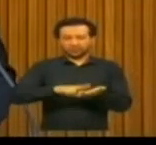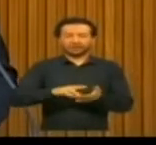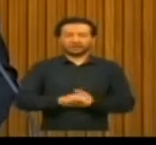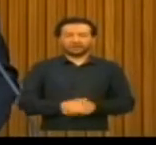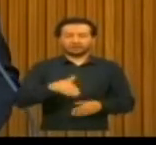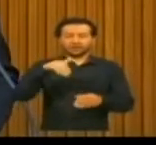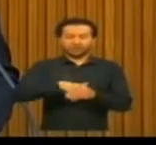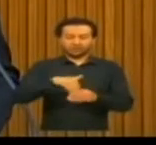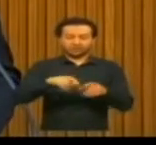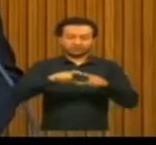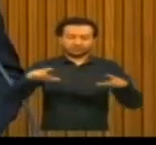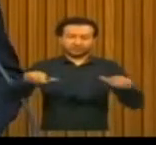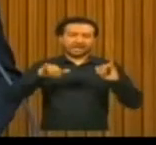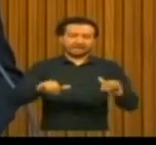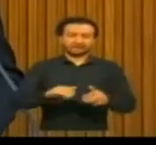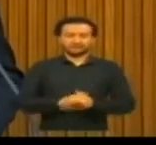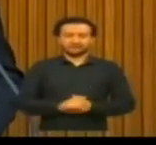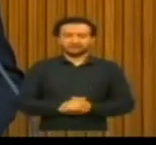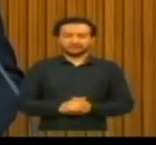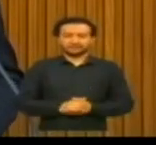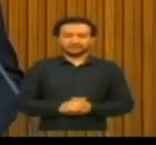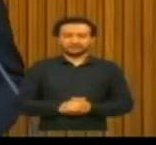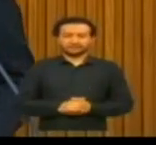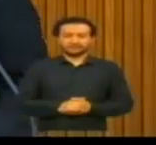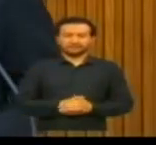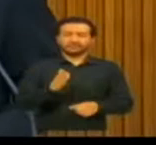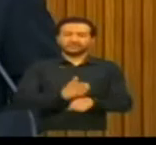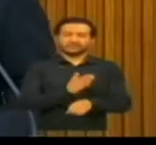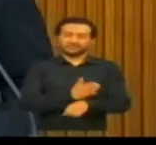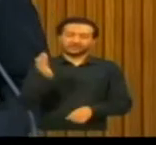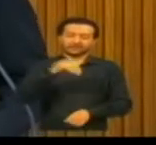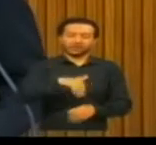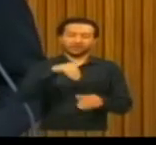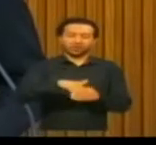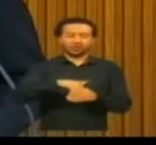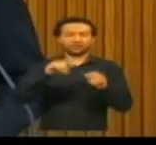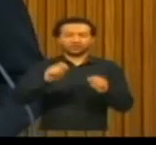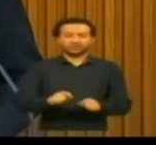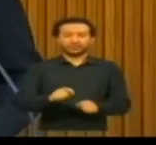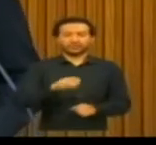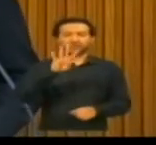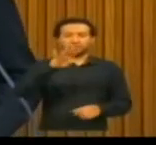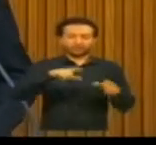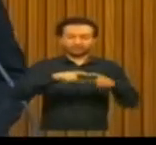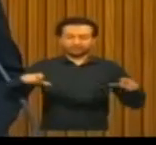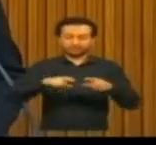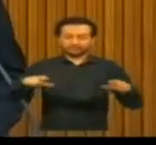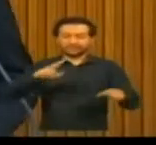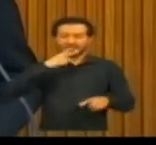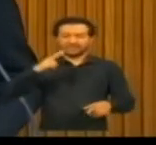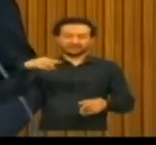Oy pusulaları da aynı oy pusulaları. Vatandaş geldi, oyunu kullandı. 4 pusulayı bir zarfa koydu ve